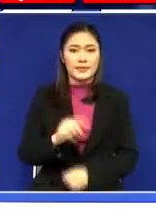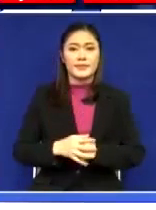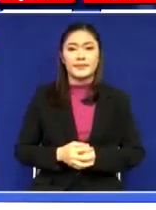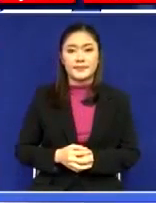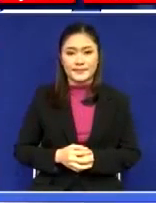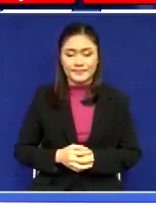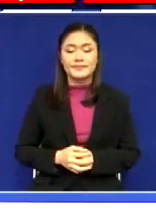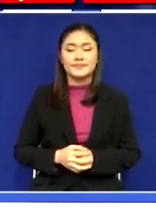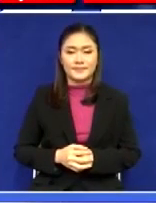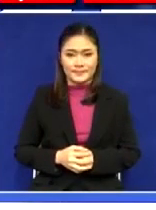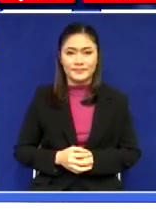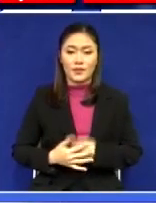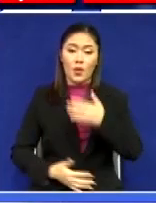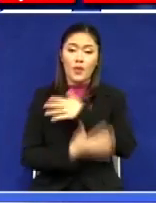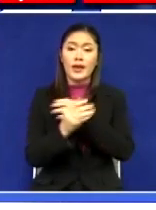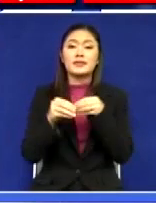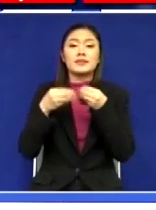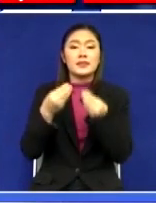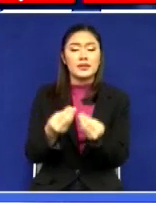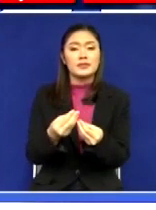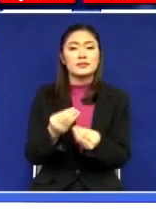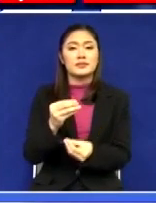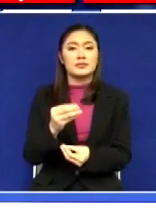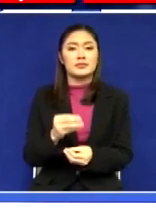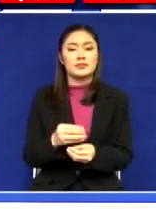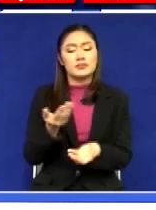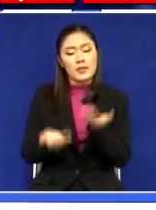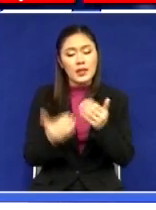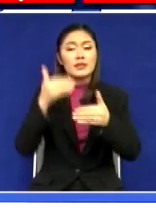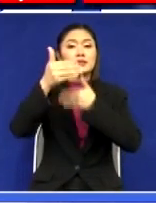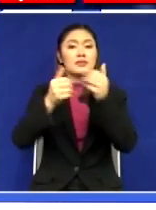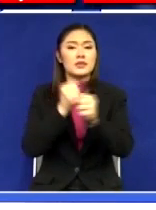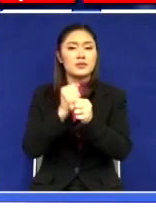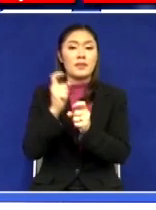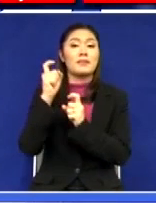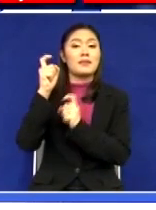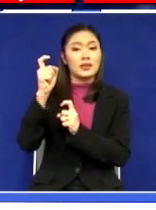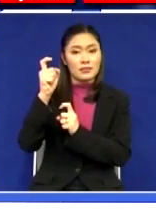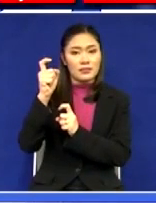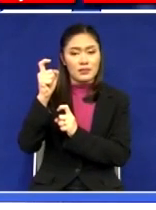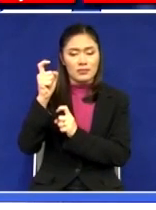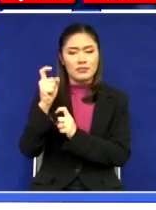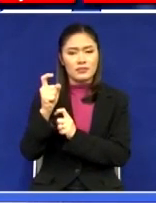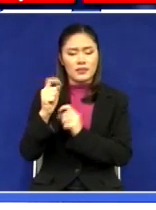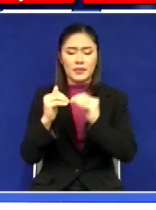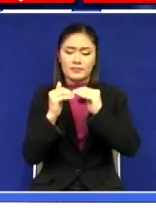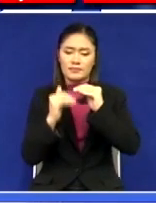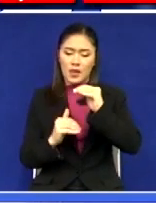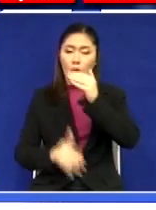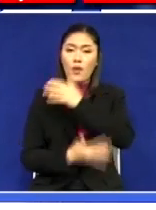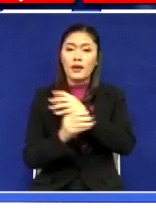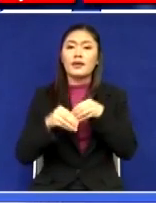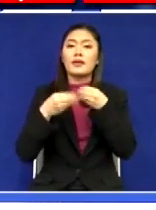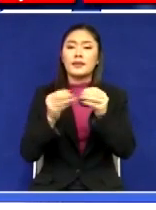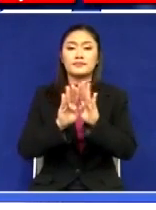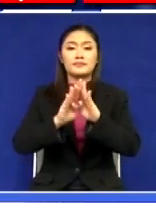การผ่อนคลายก็จะผ่อนคลายไปตามกิจการที่มีความเสี่ยงกิจการที่มีความเสี่ยงต่ำควรจะได้รับการผ่อนคลาย